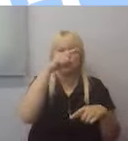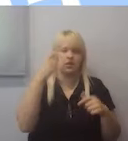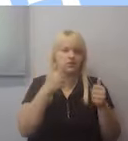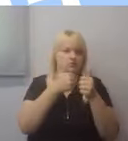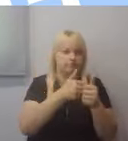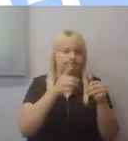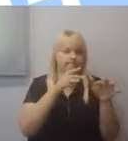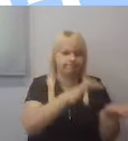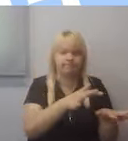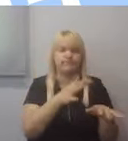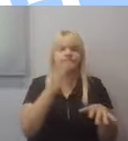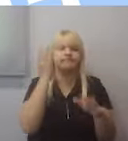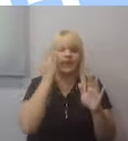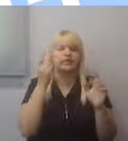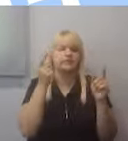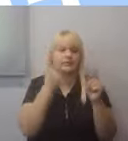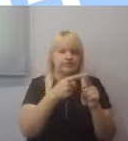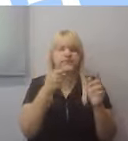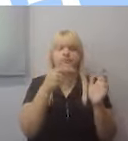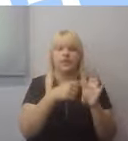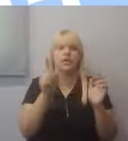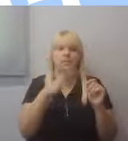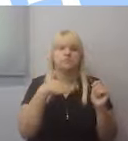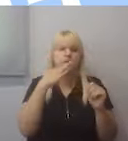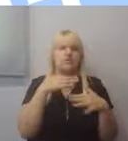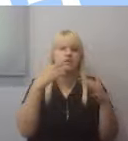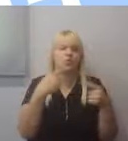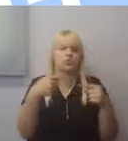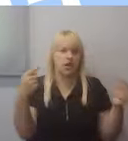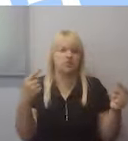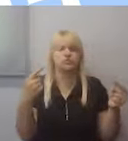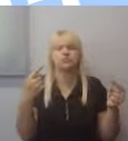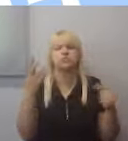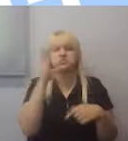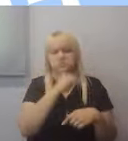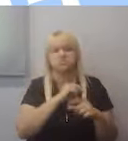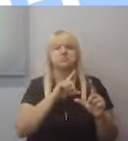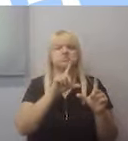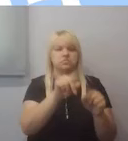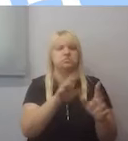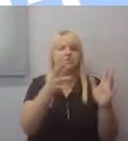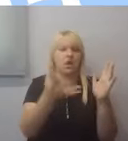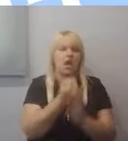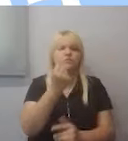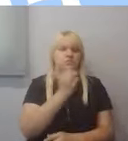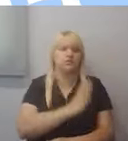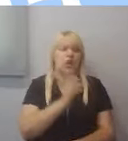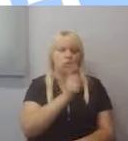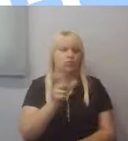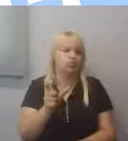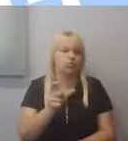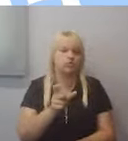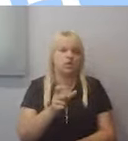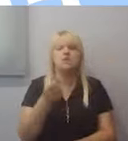pēc principa ka mums ir pietiekami daudz resursu lai izglābtu cietušos mēs glābjam